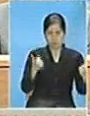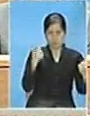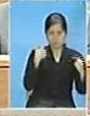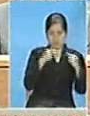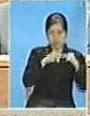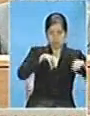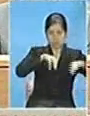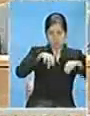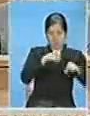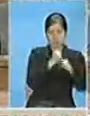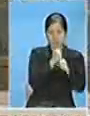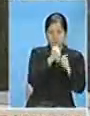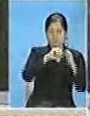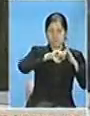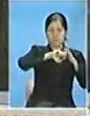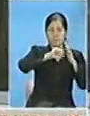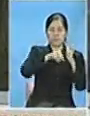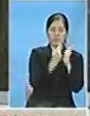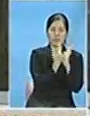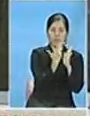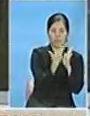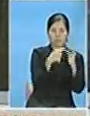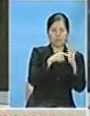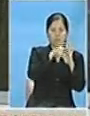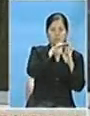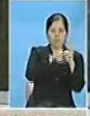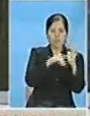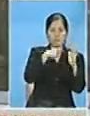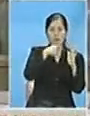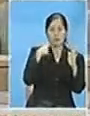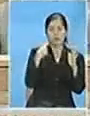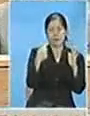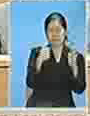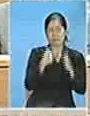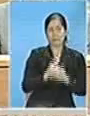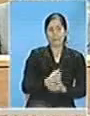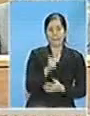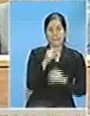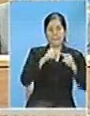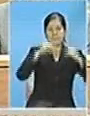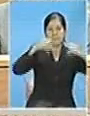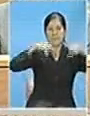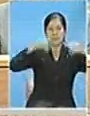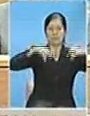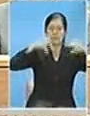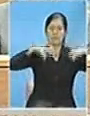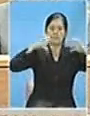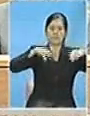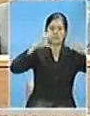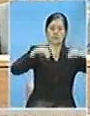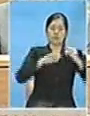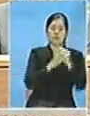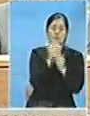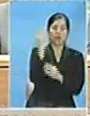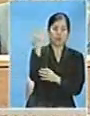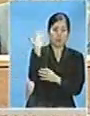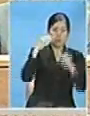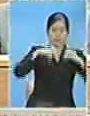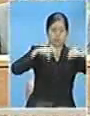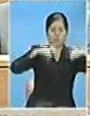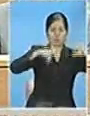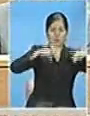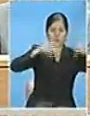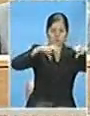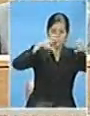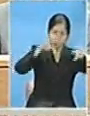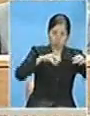ชั่วโมงซึ่ง2อาทิตย์ที่ผ่านมาเป็นเครื่องยืนยันได้ดีว่าปริมาณฝนตกมากที่สุดในกรุงเทพมหานครแต่รุ่งเช้า